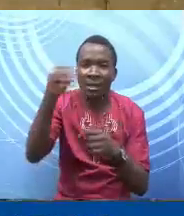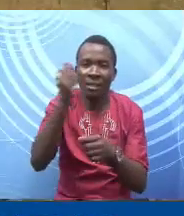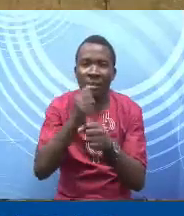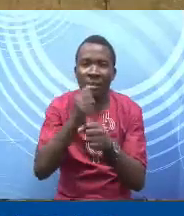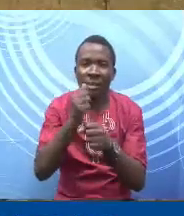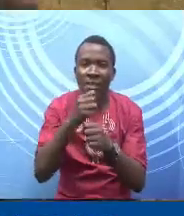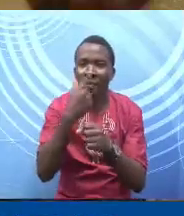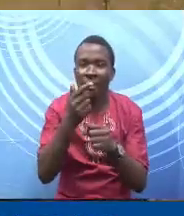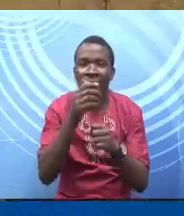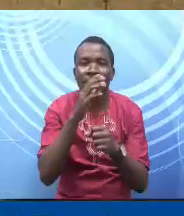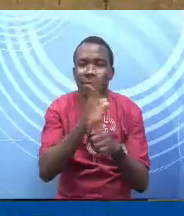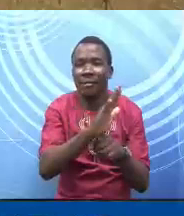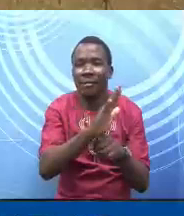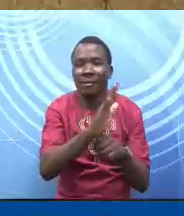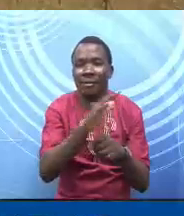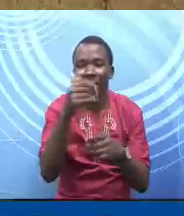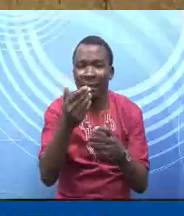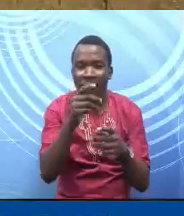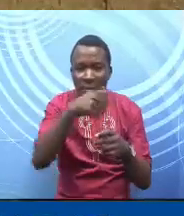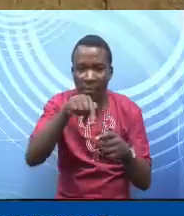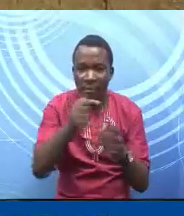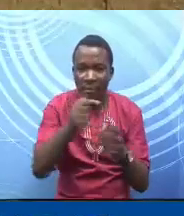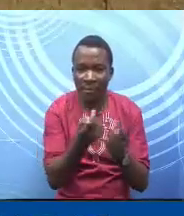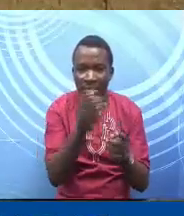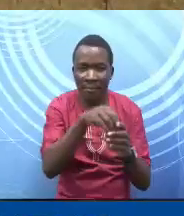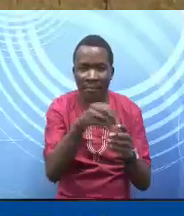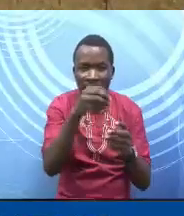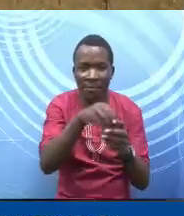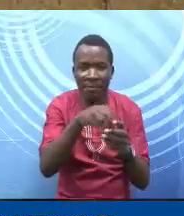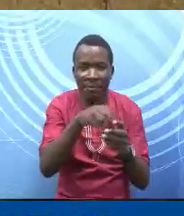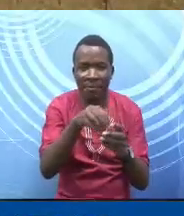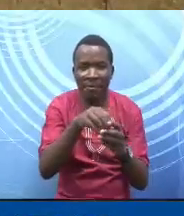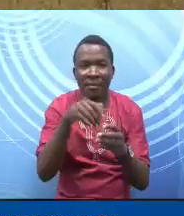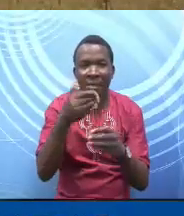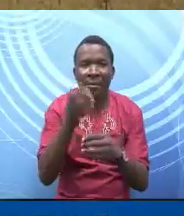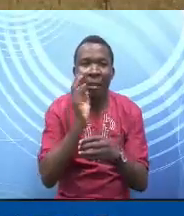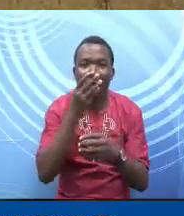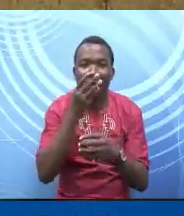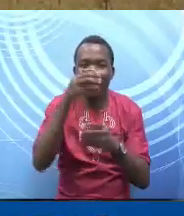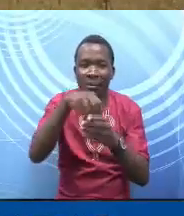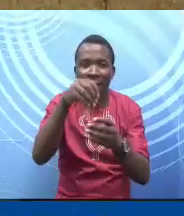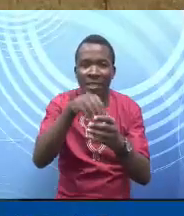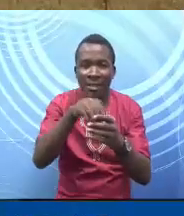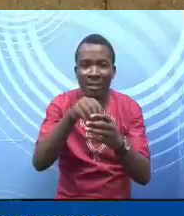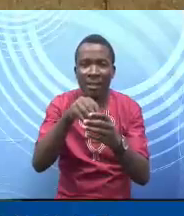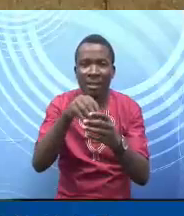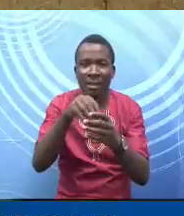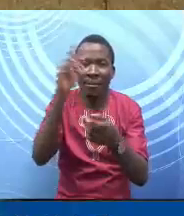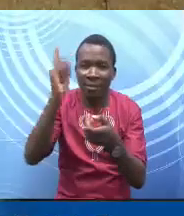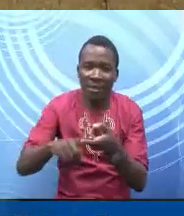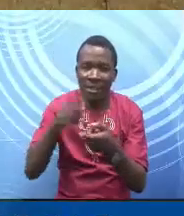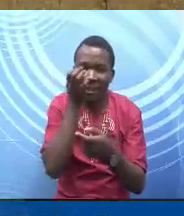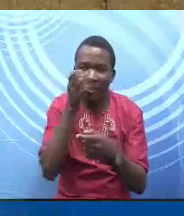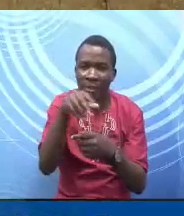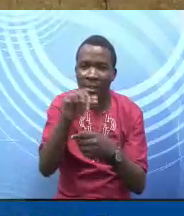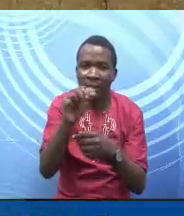wapi ibisafuriya ntibigomba guteka ibishyimbo uko ayo mazi bashyizemo agenda nicyo cyica ibishyimbo byabo ntabwo